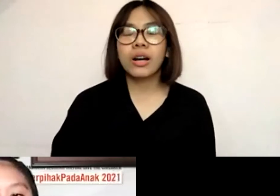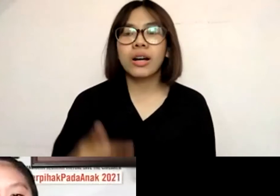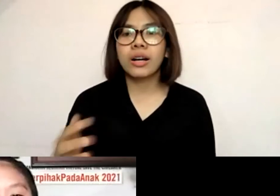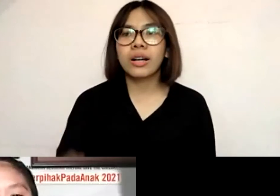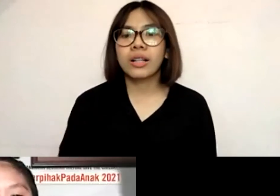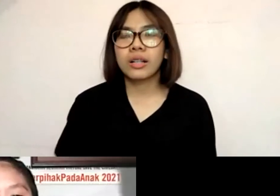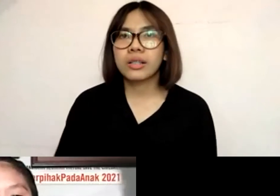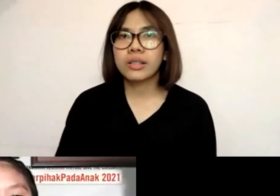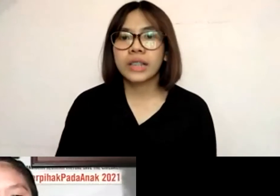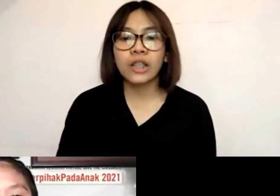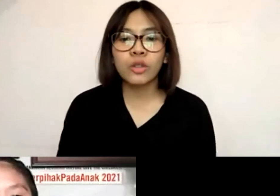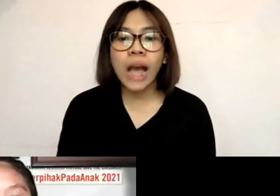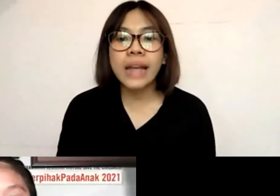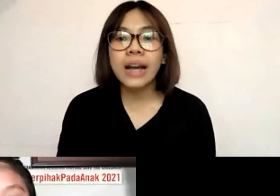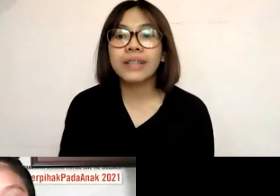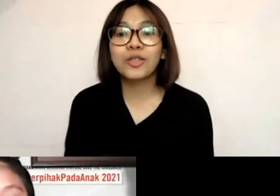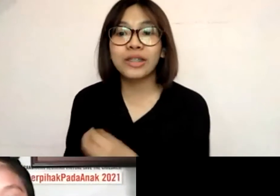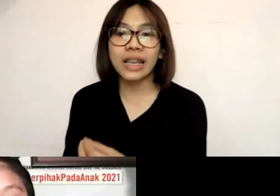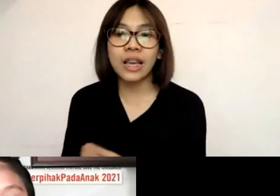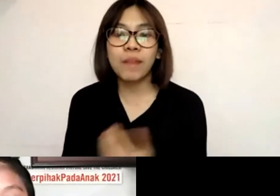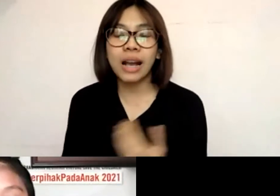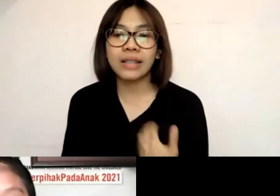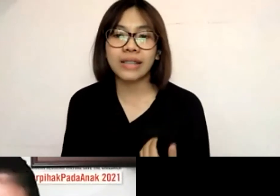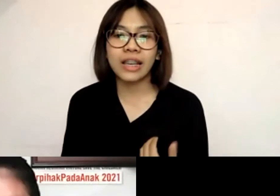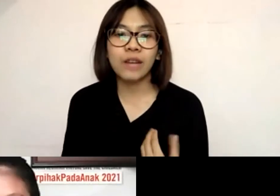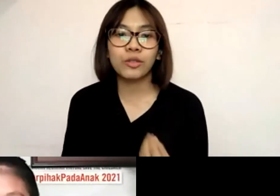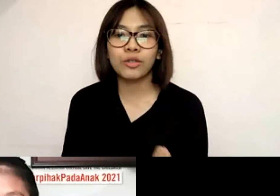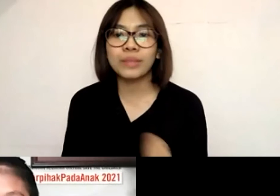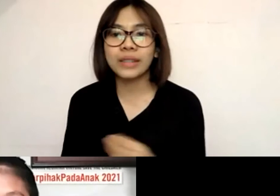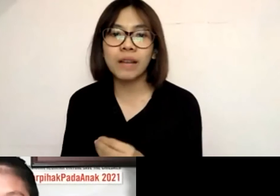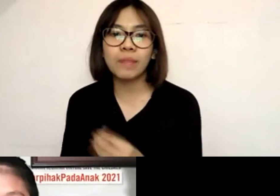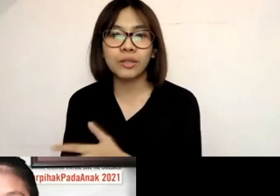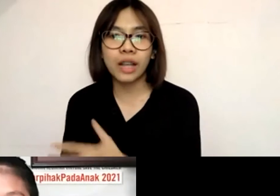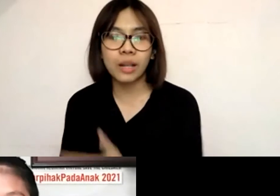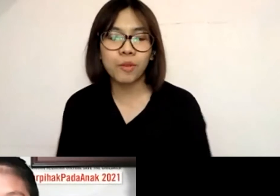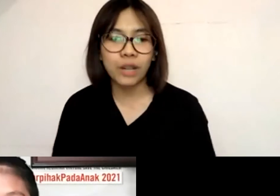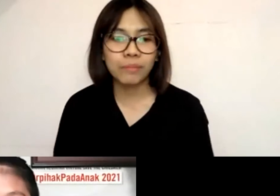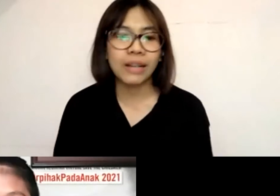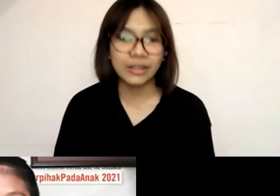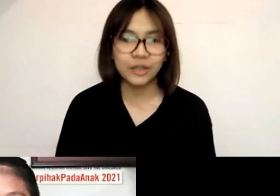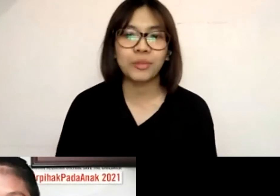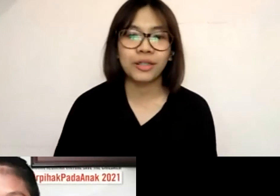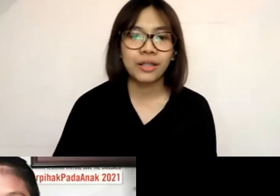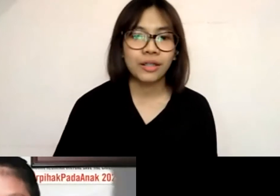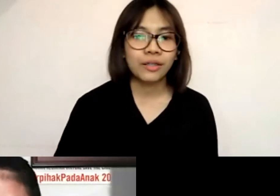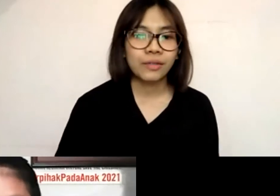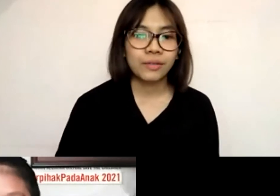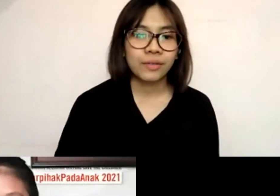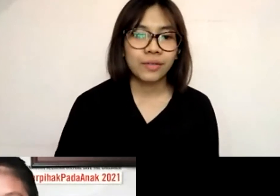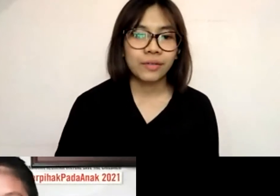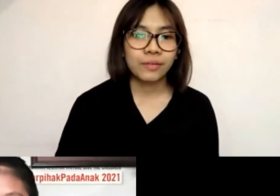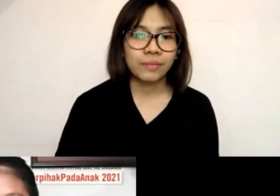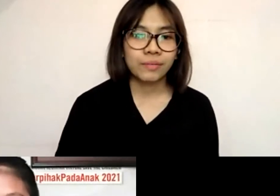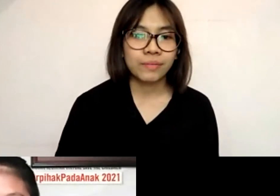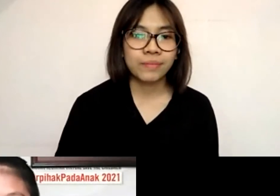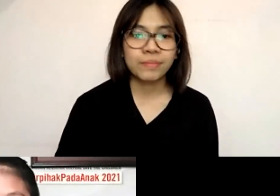Kemudian saat itu ada guru saya yang mengajak saya untuk bisa masuk ke dalam program magang tersebut.